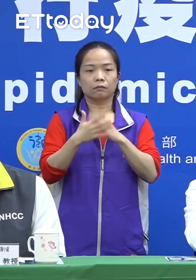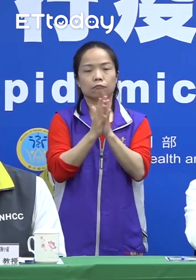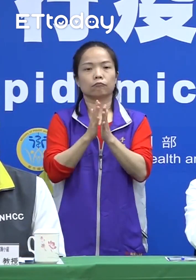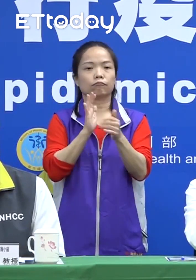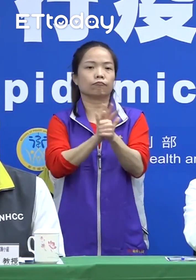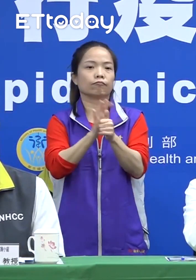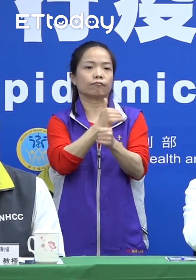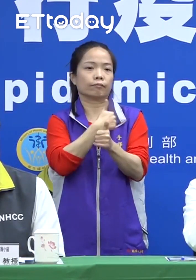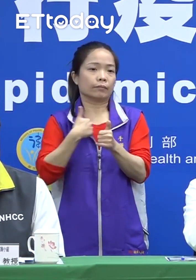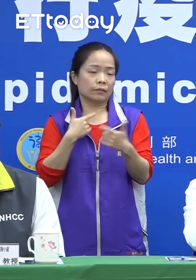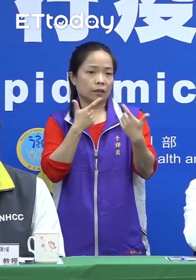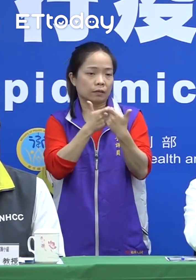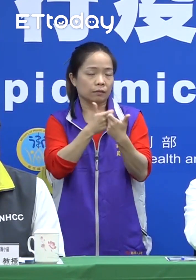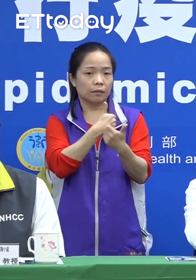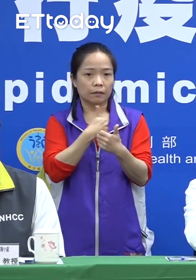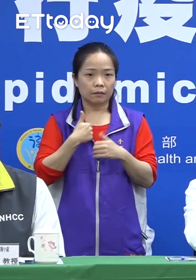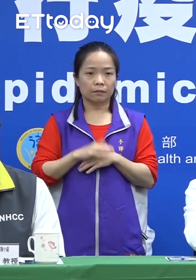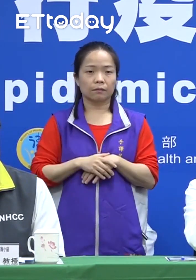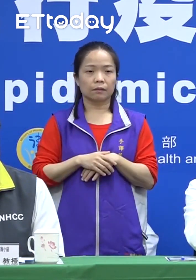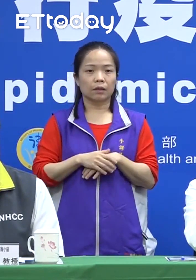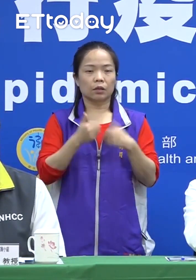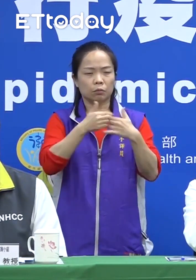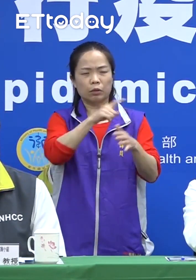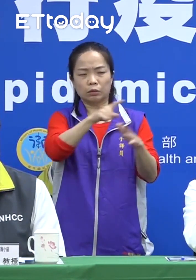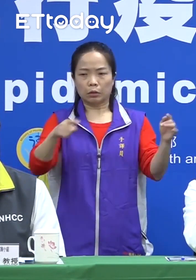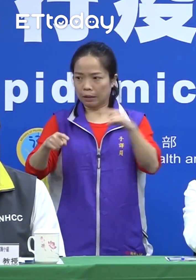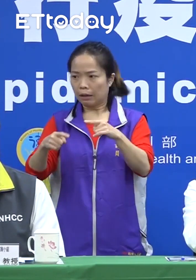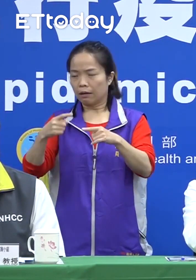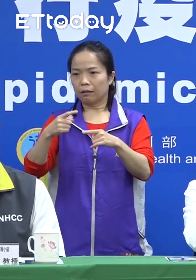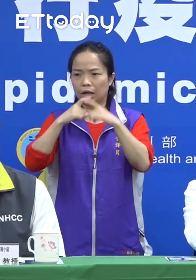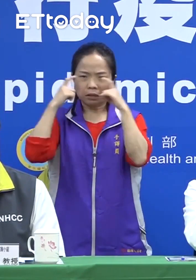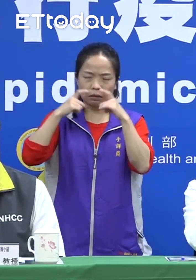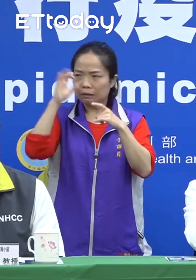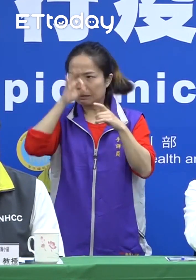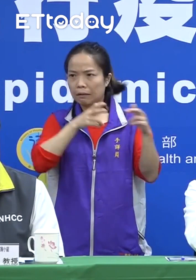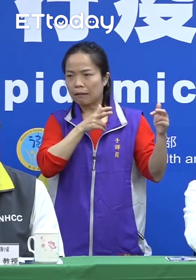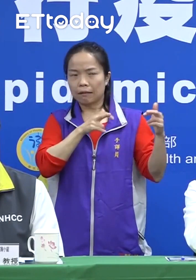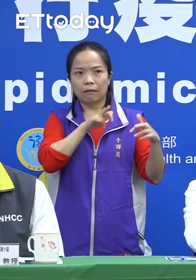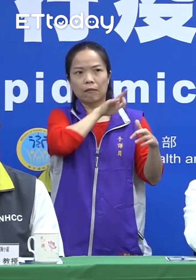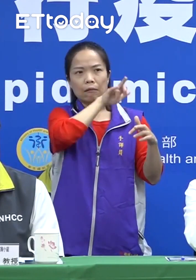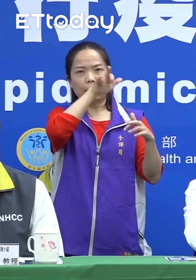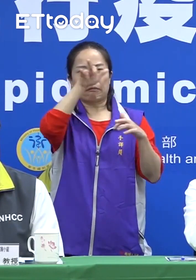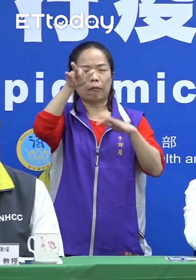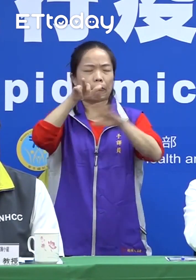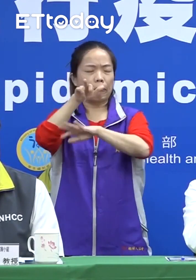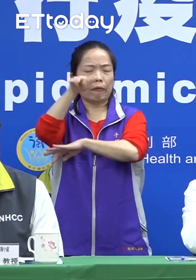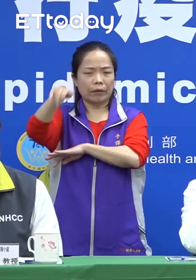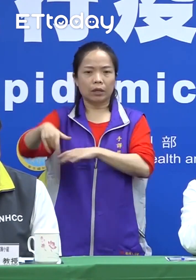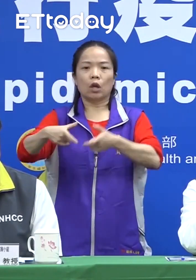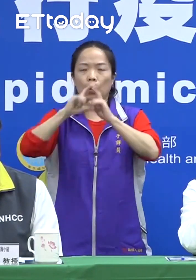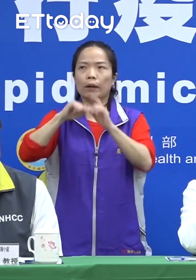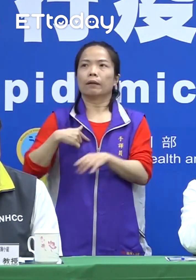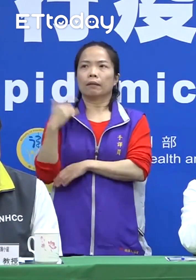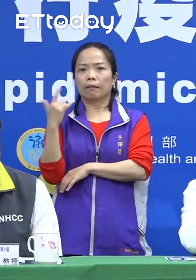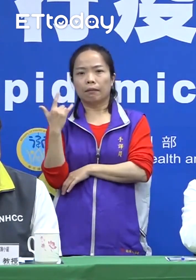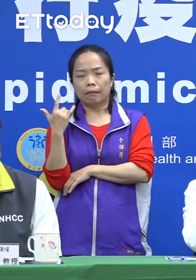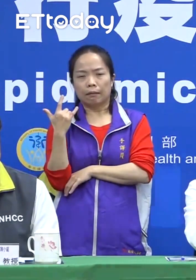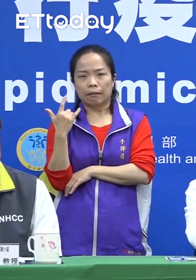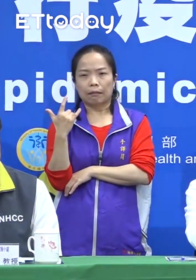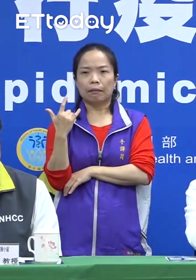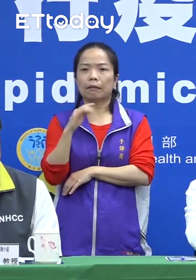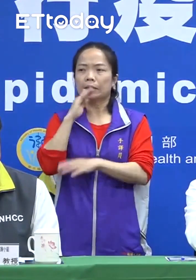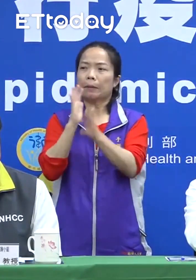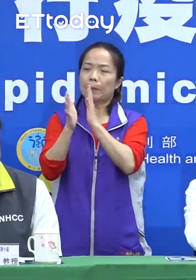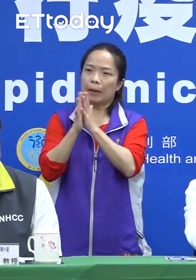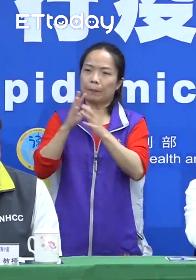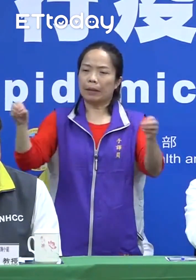有效率。好，那减少大家这样子戴着口罩，然后长途的飞行，好，再回来还要等待这样的一个居所